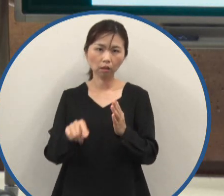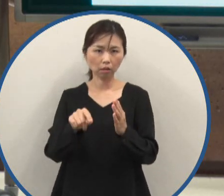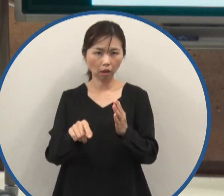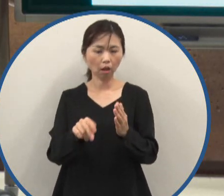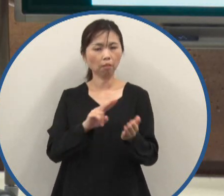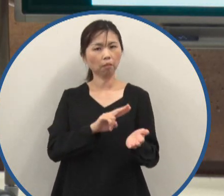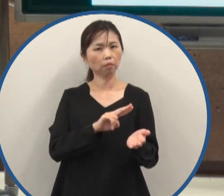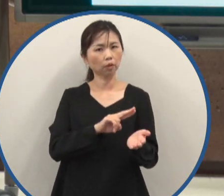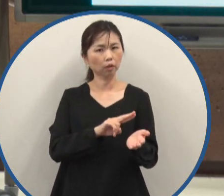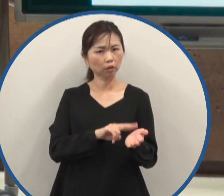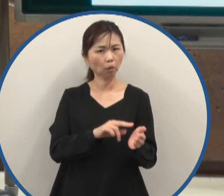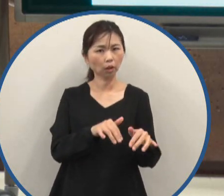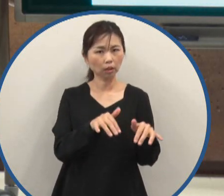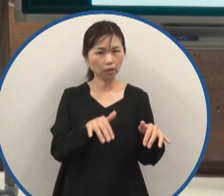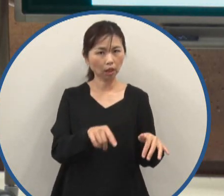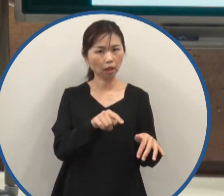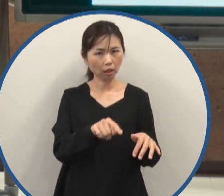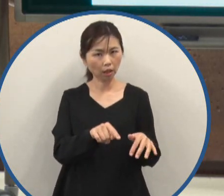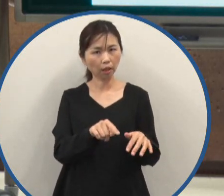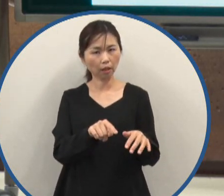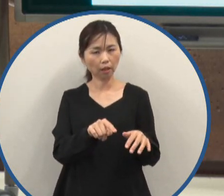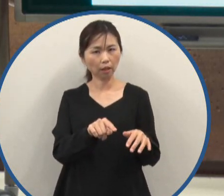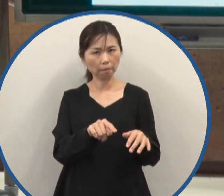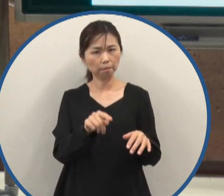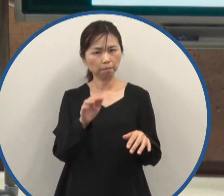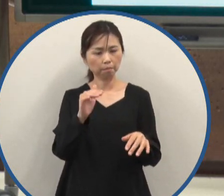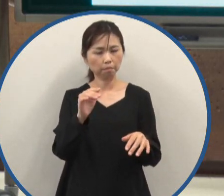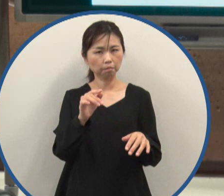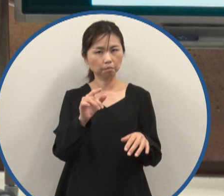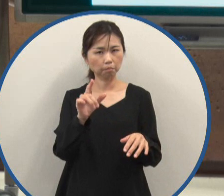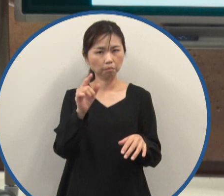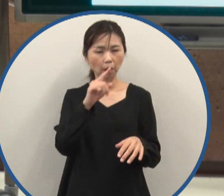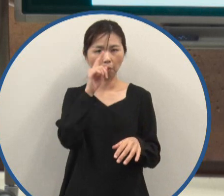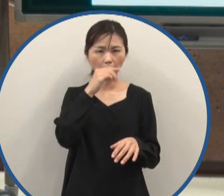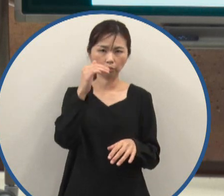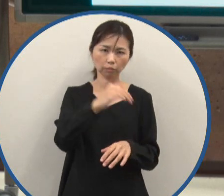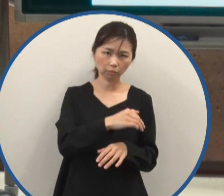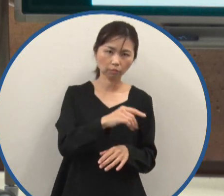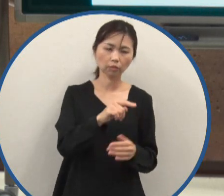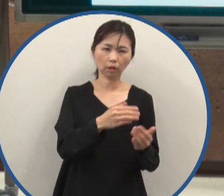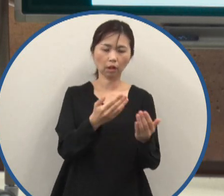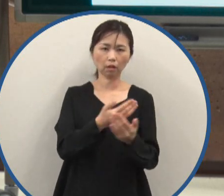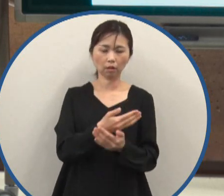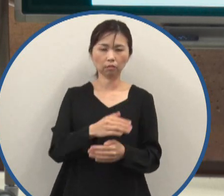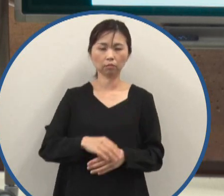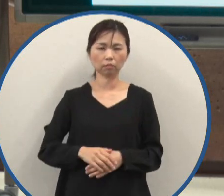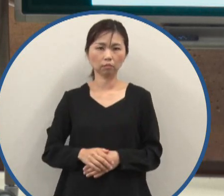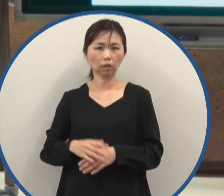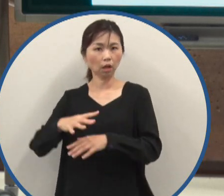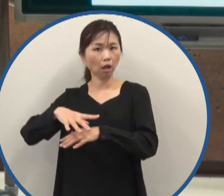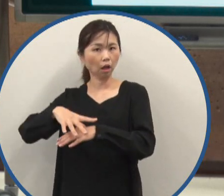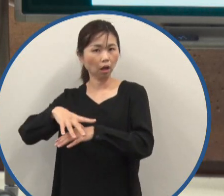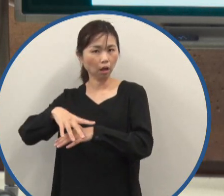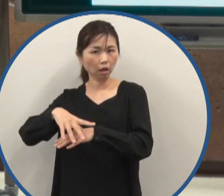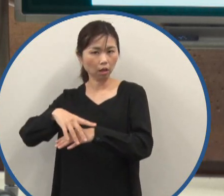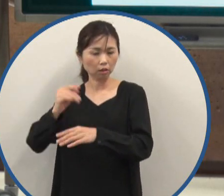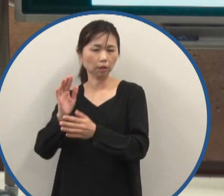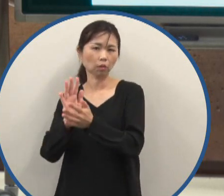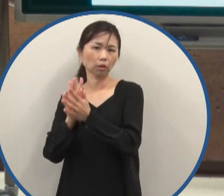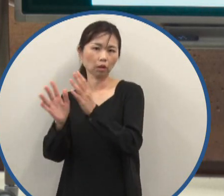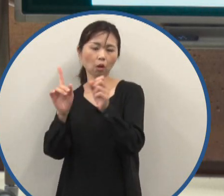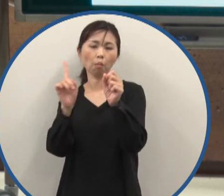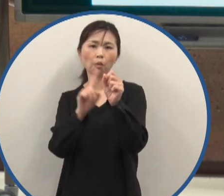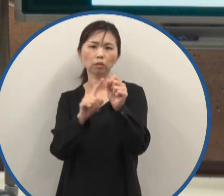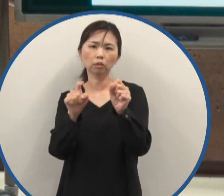療体制とかですね、なかなか改善してないということは、この当初の県の目標自体